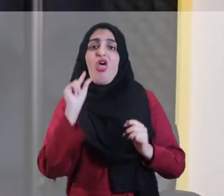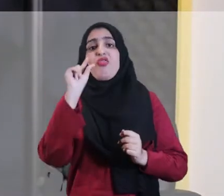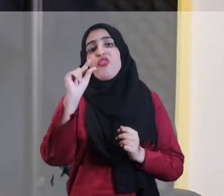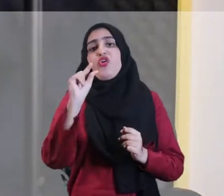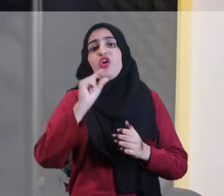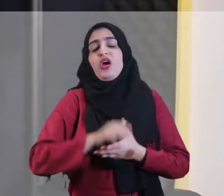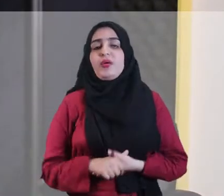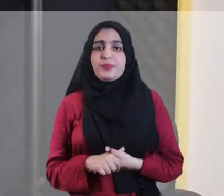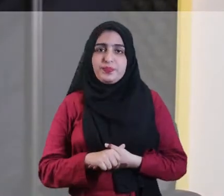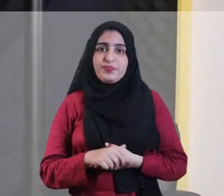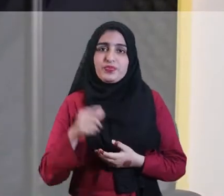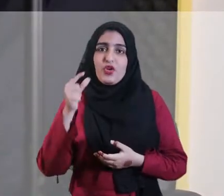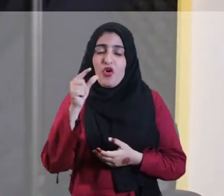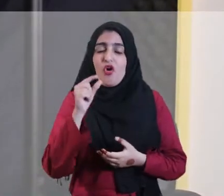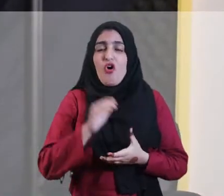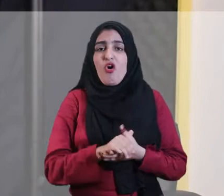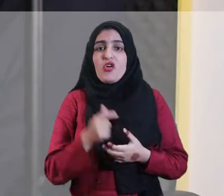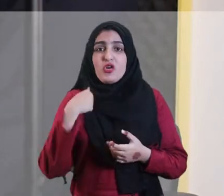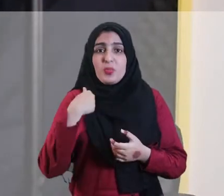गोल्ड